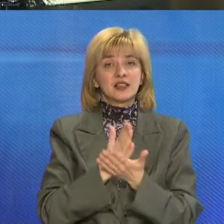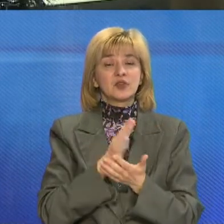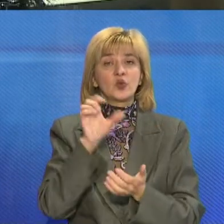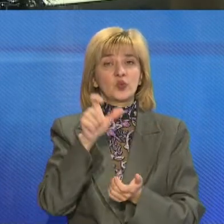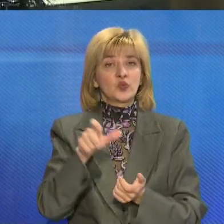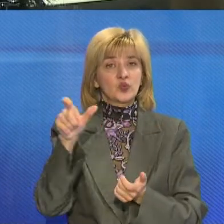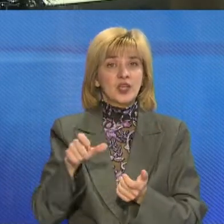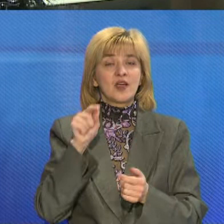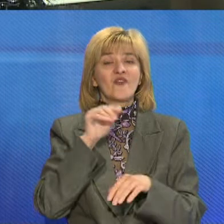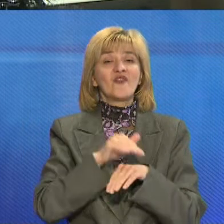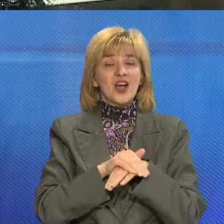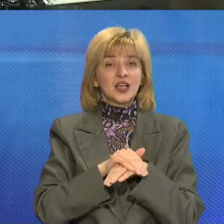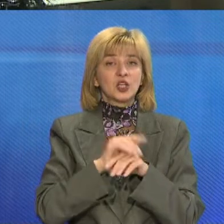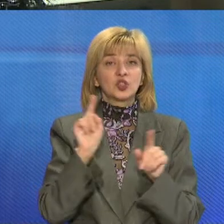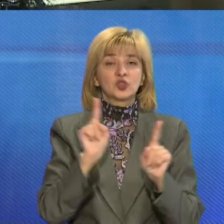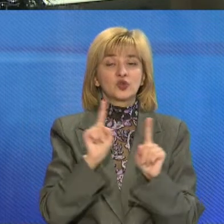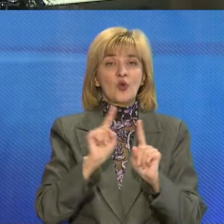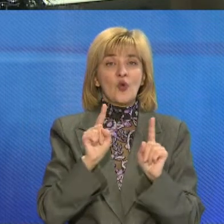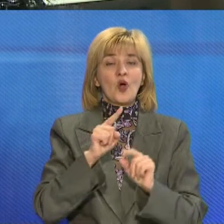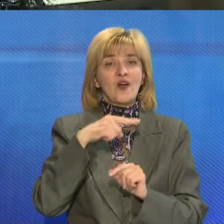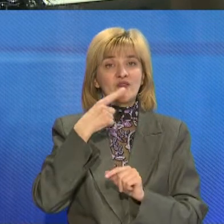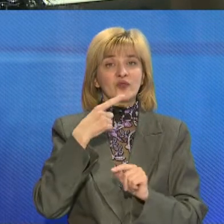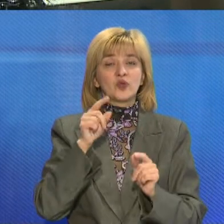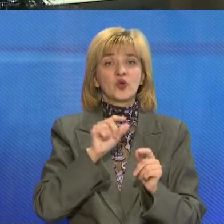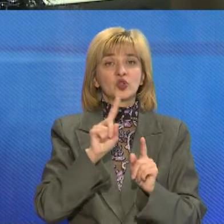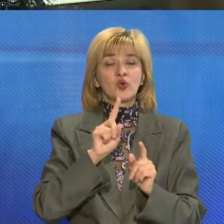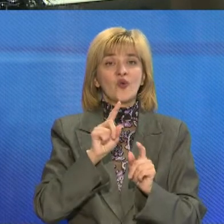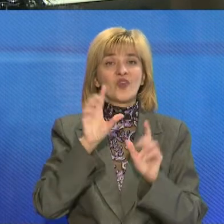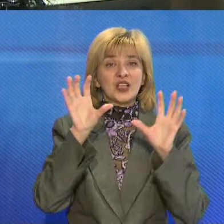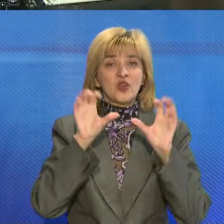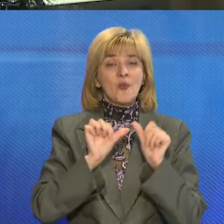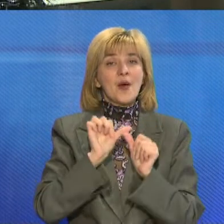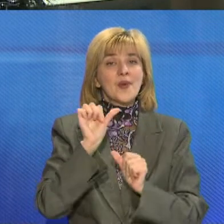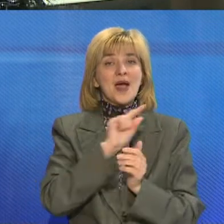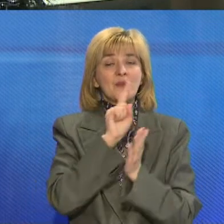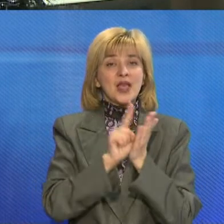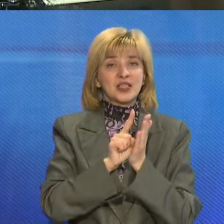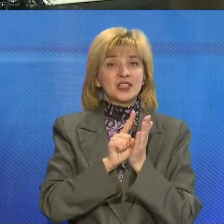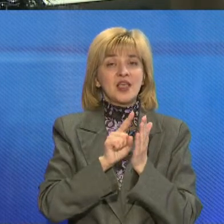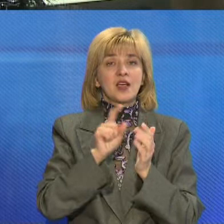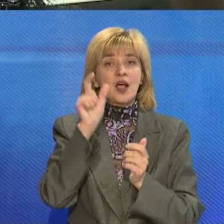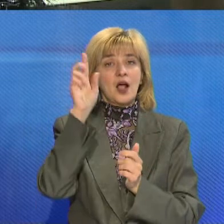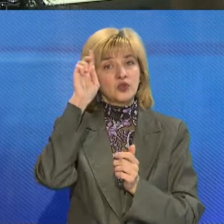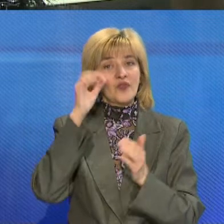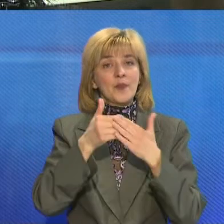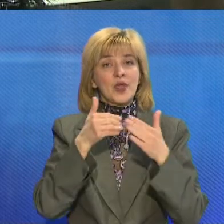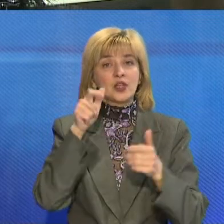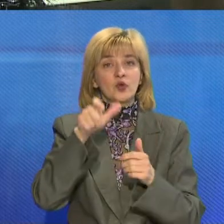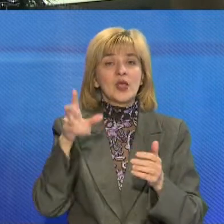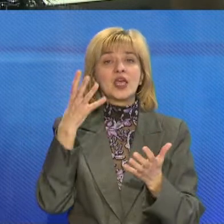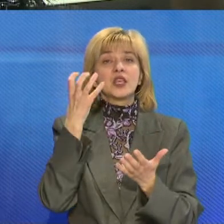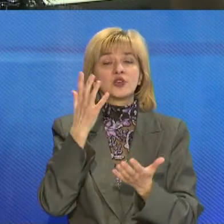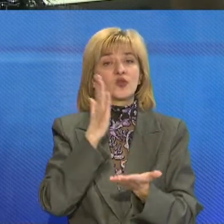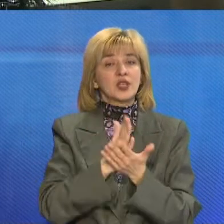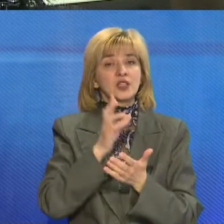мы озвучиваем, что в Конституции помимо обязанностей государства перед гражданами, есть еще и обязанности